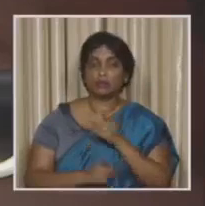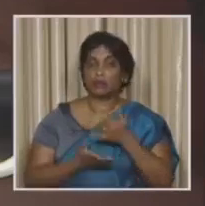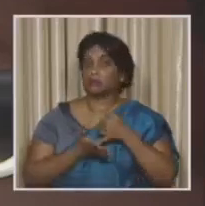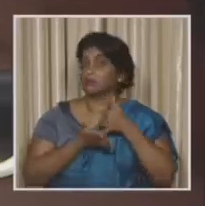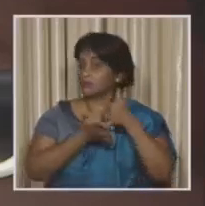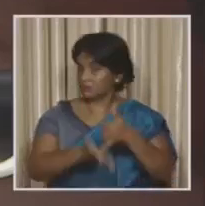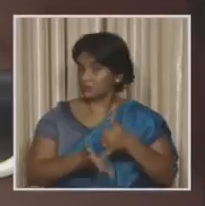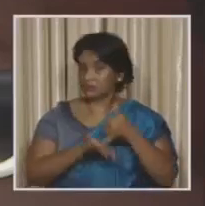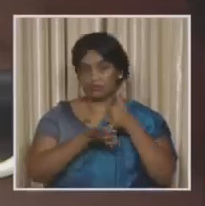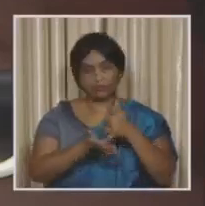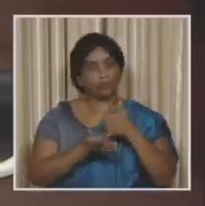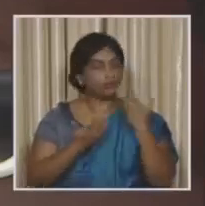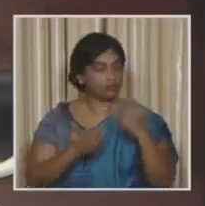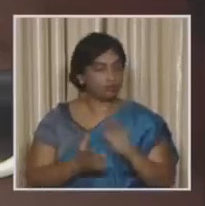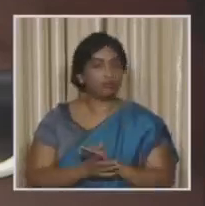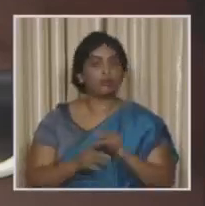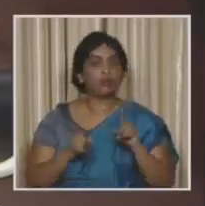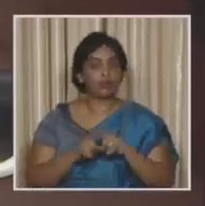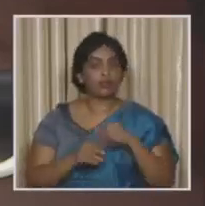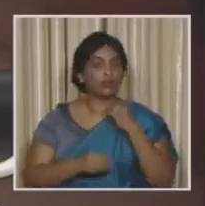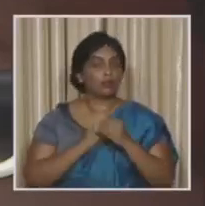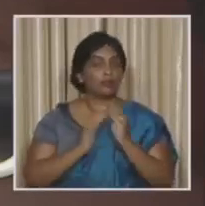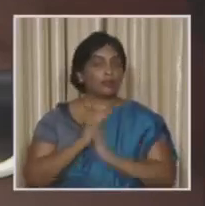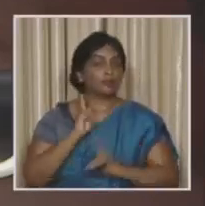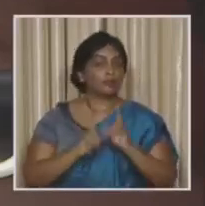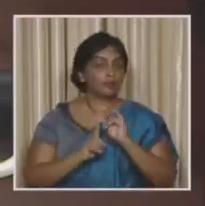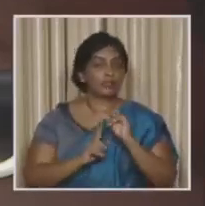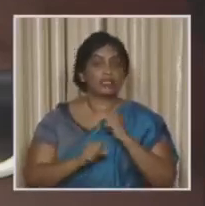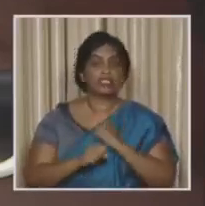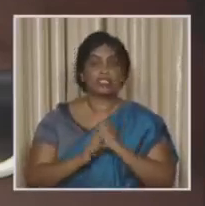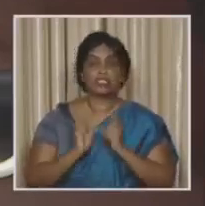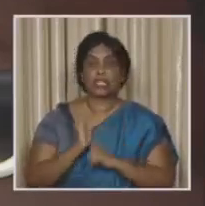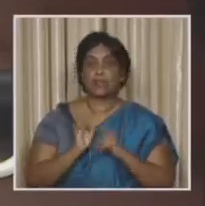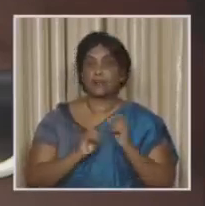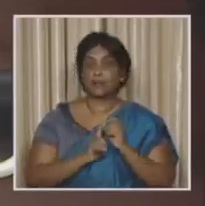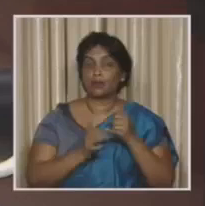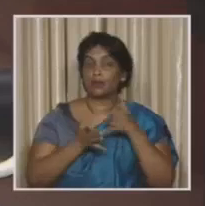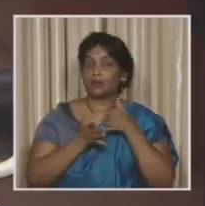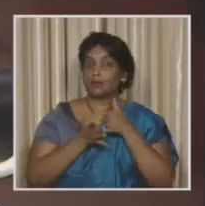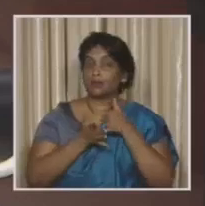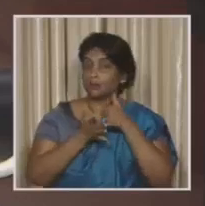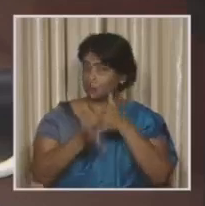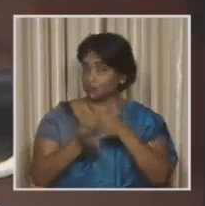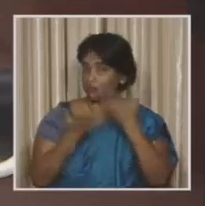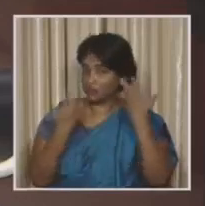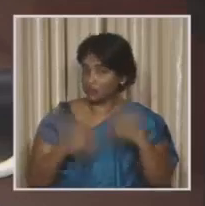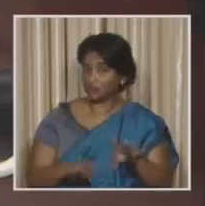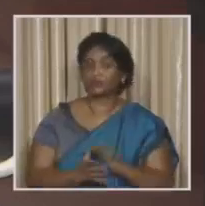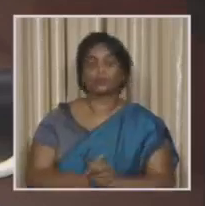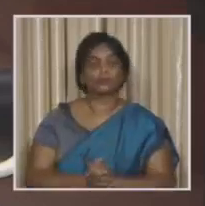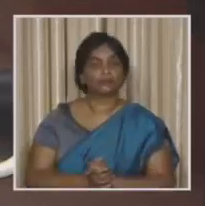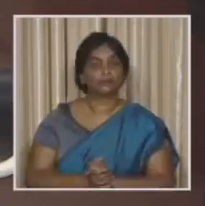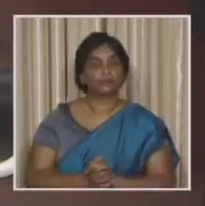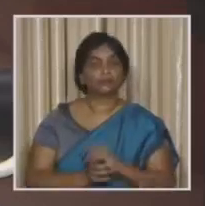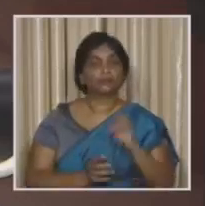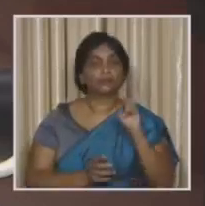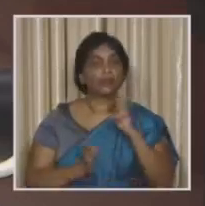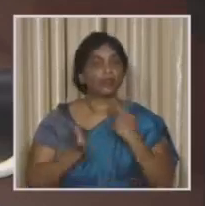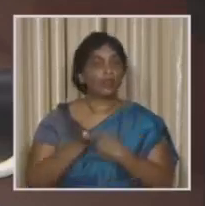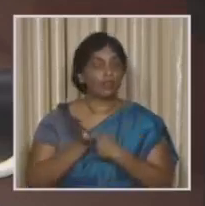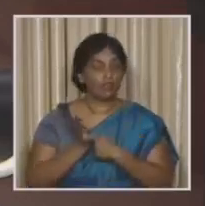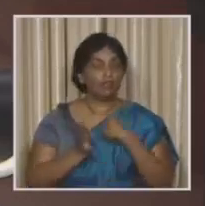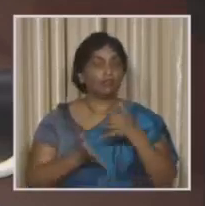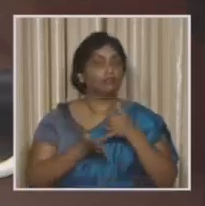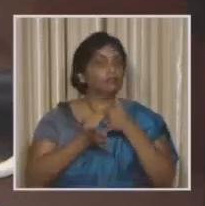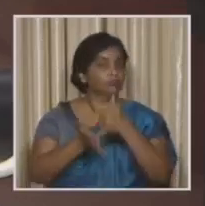samman wila tibuna. Ewagi me karman tamat wera hete jail piris ohu tagaim kat samman wila tibuna. Ratna Sri Wickremanayaka